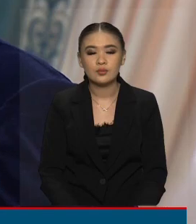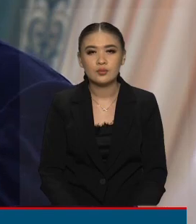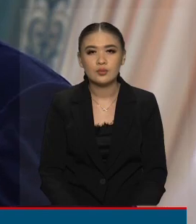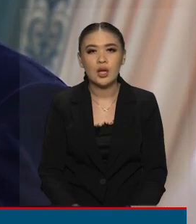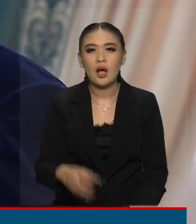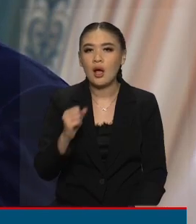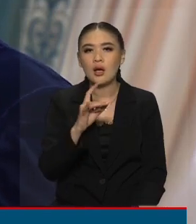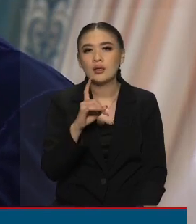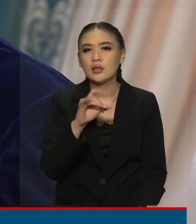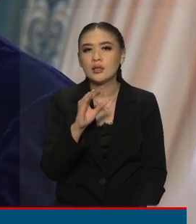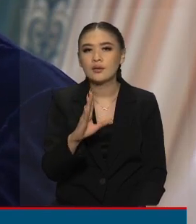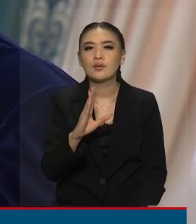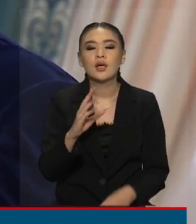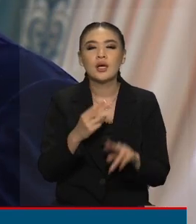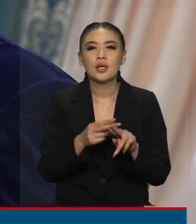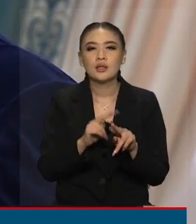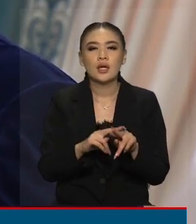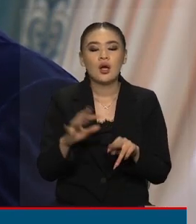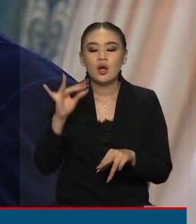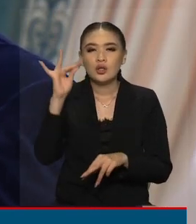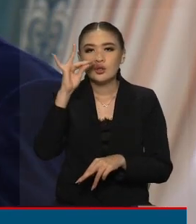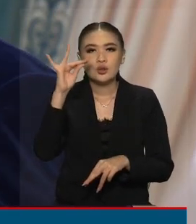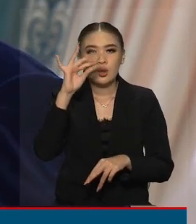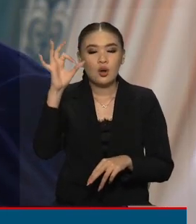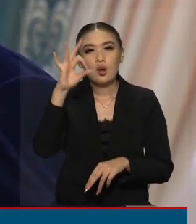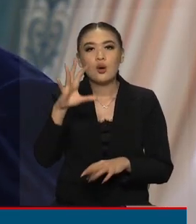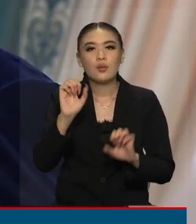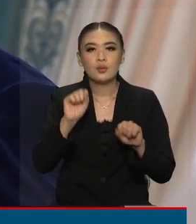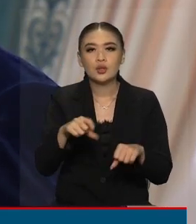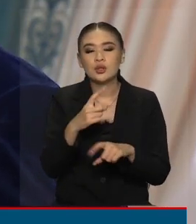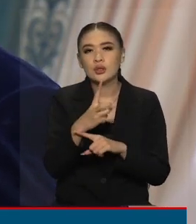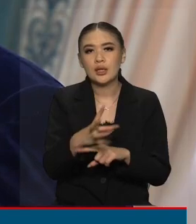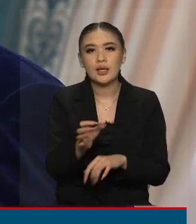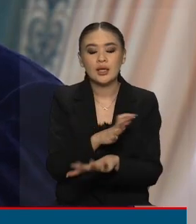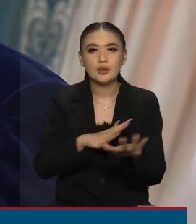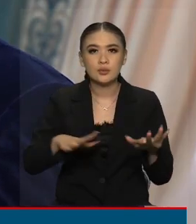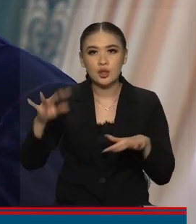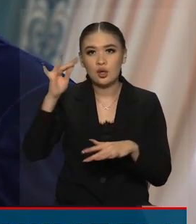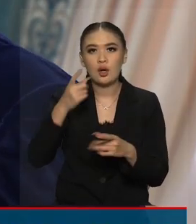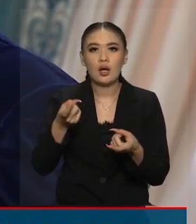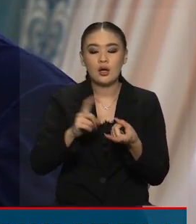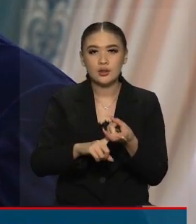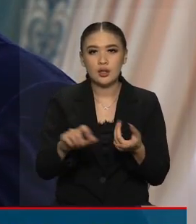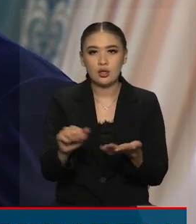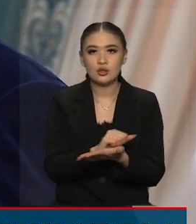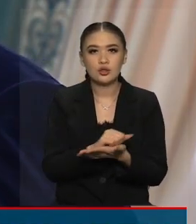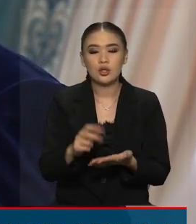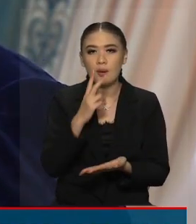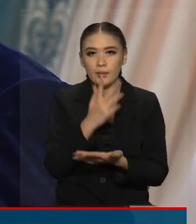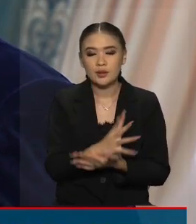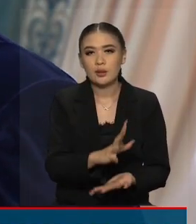Архившілер алыс жақын шетелдерге шығып, тарихшылармен бірге біраз мына еліміздің тарихына қатысты құжаттар алып келген болатынды.